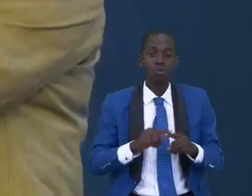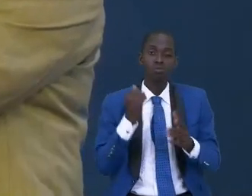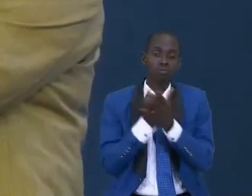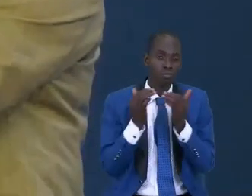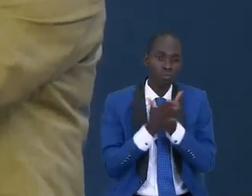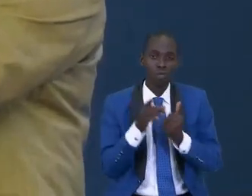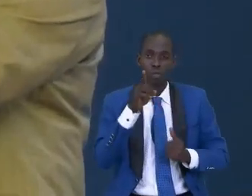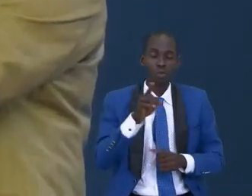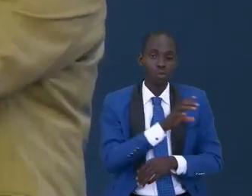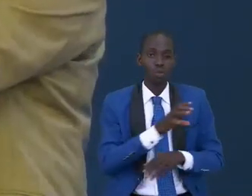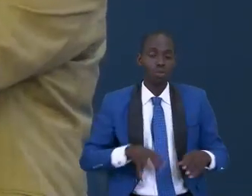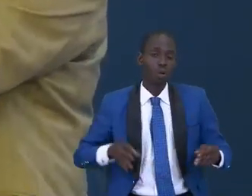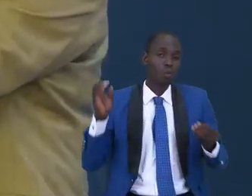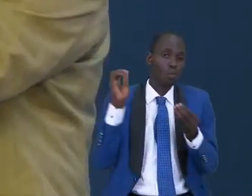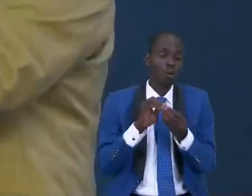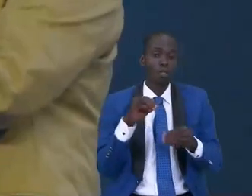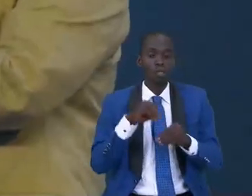marteler sur